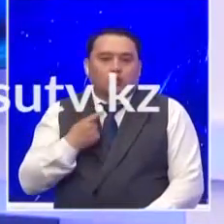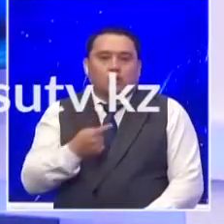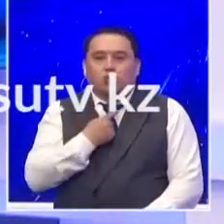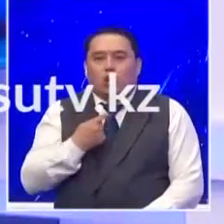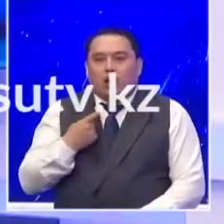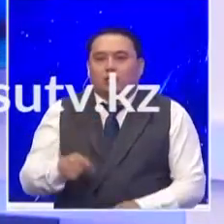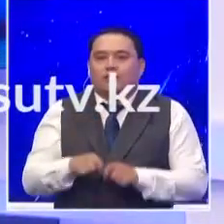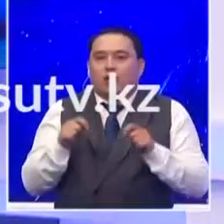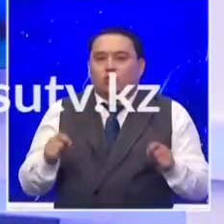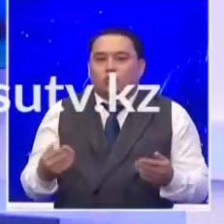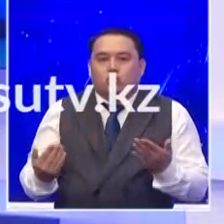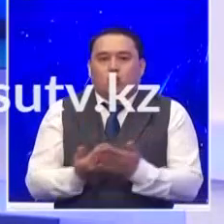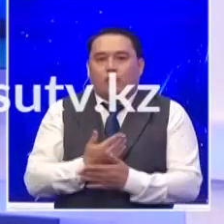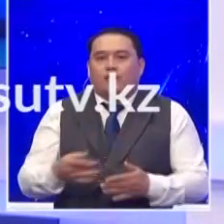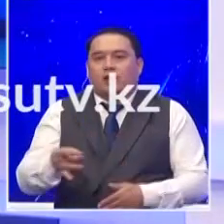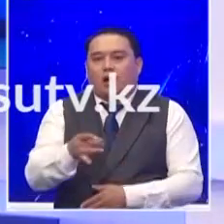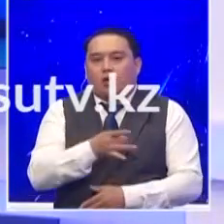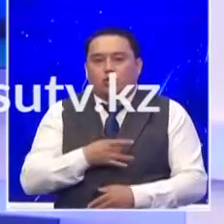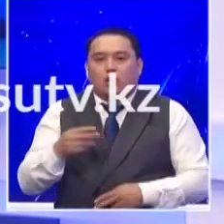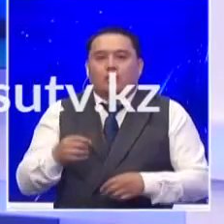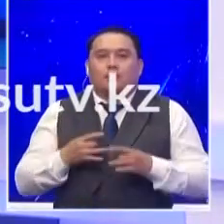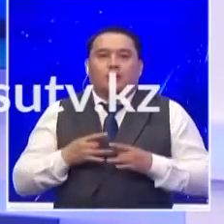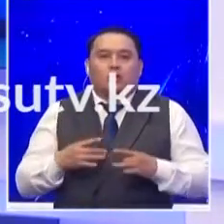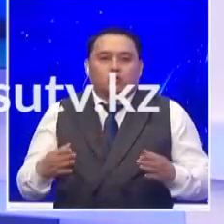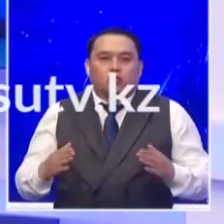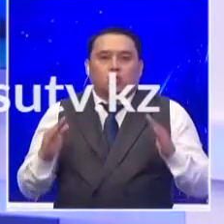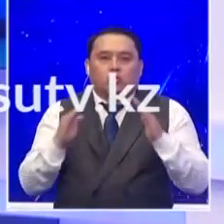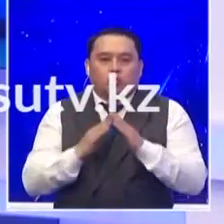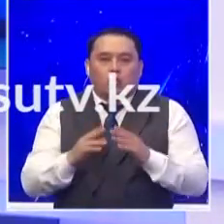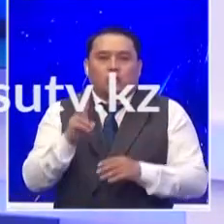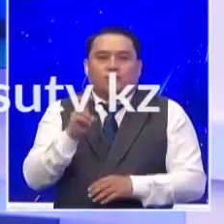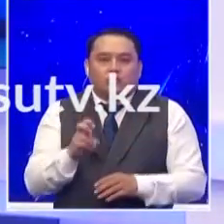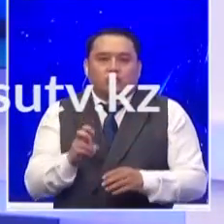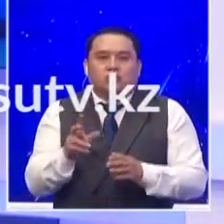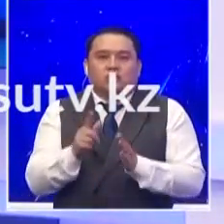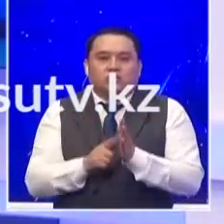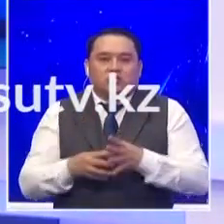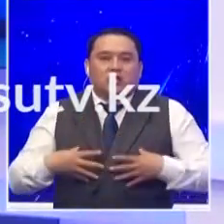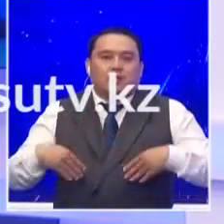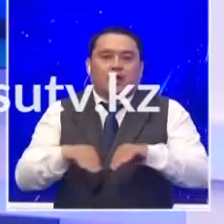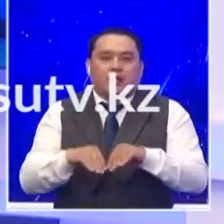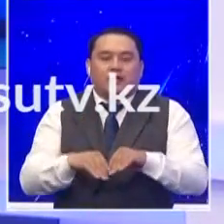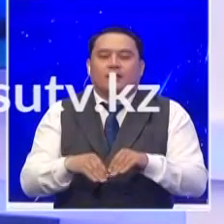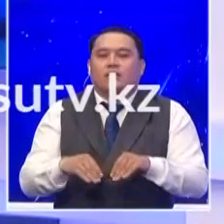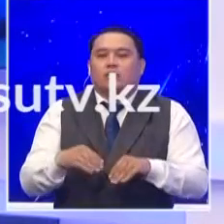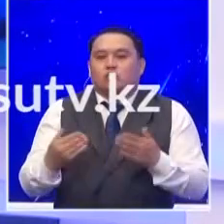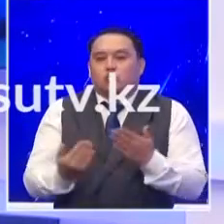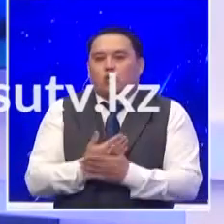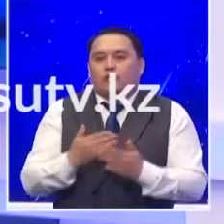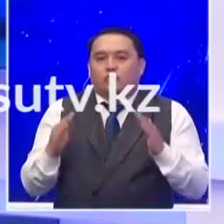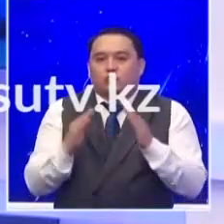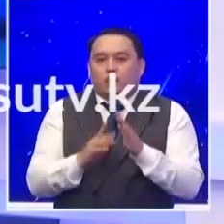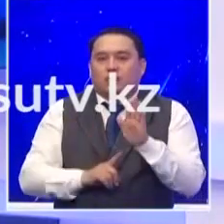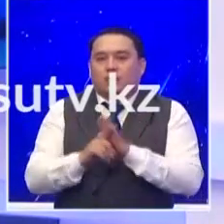областного центра в одном из новых жилых микрорайонов отпразднуют новоселье еще более 200 семей. Вместе с тем в новом жилом